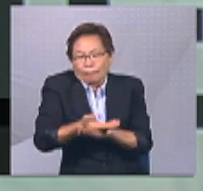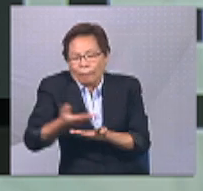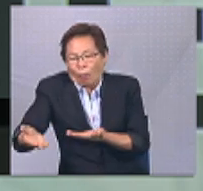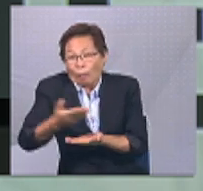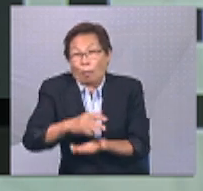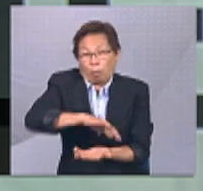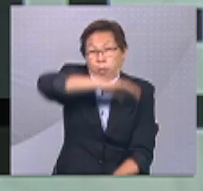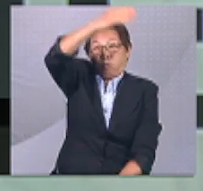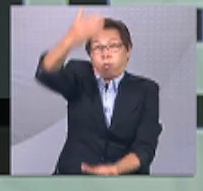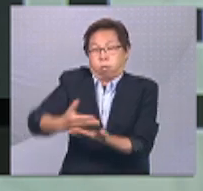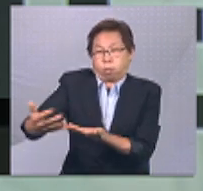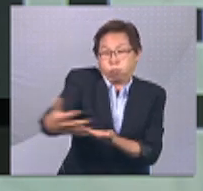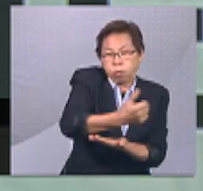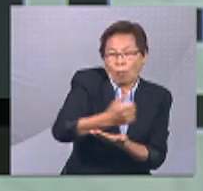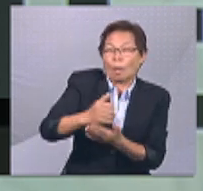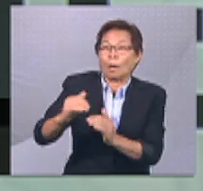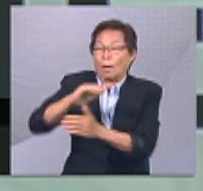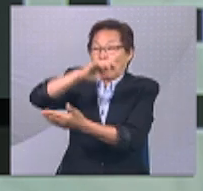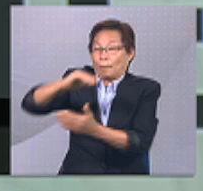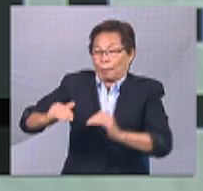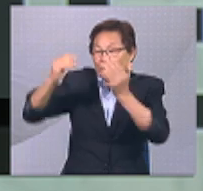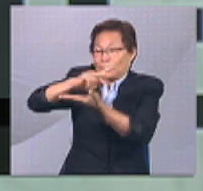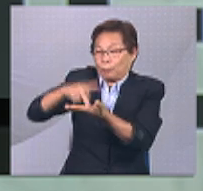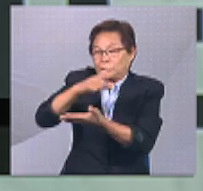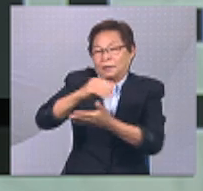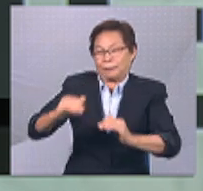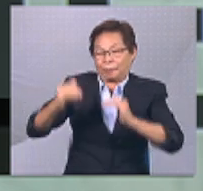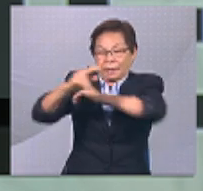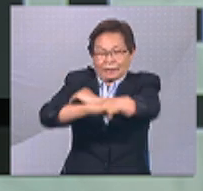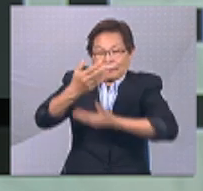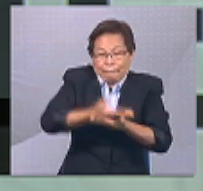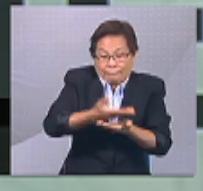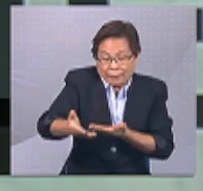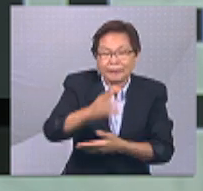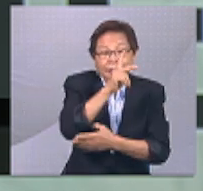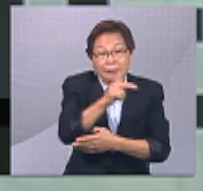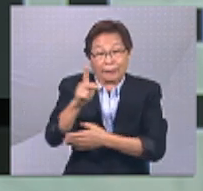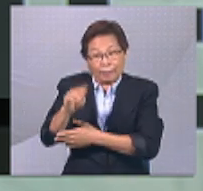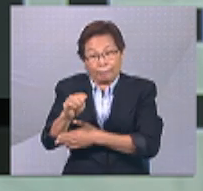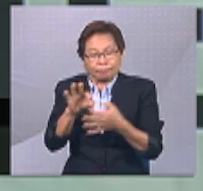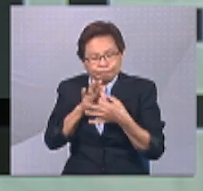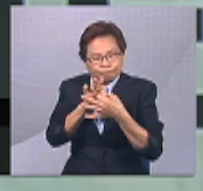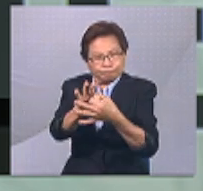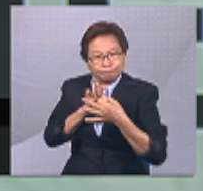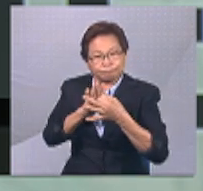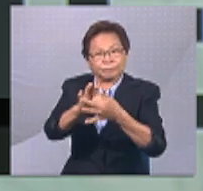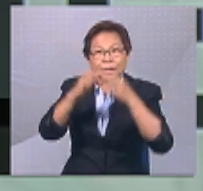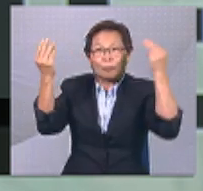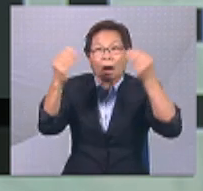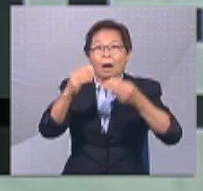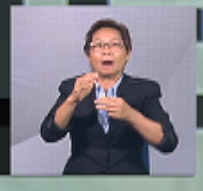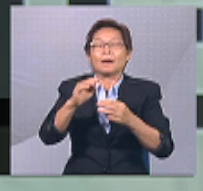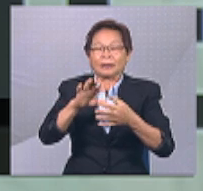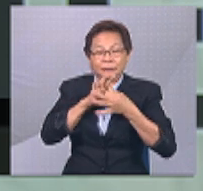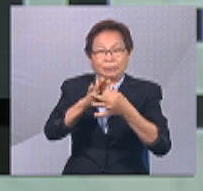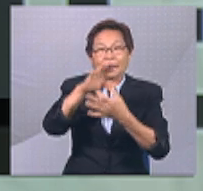pukal di peringkat pusat dan di peringkat negeri. Kementerian Kesihatan juga bekerjasama rapat dengan Majlis Keselamatan